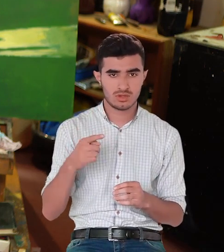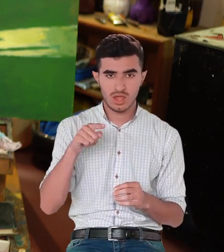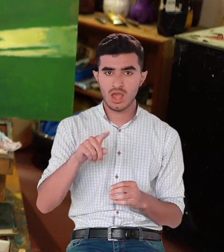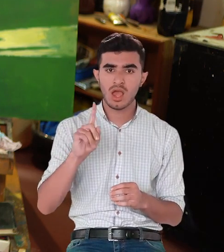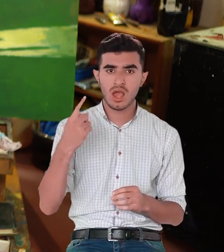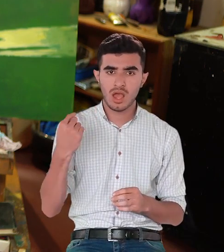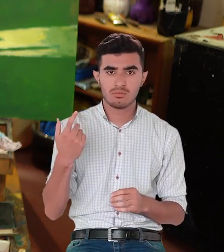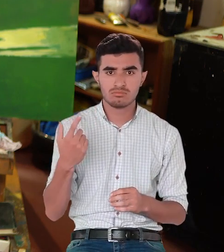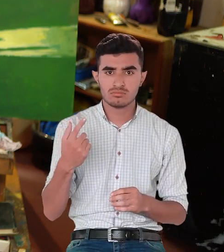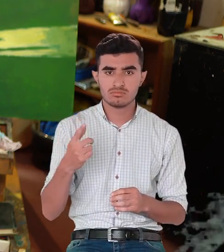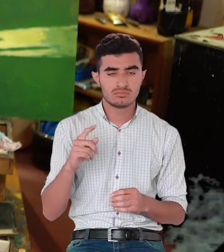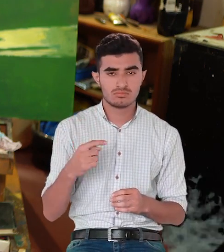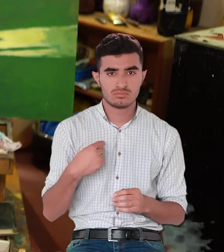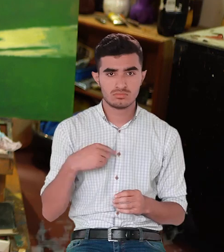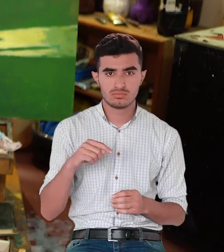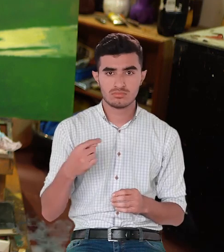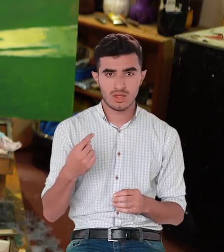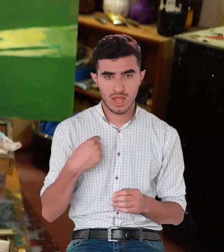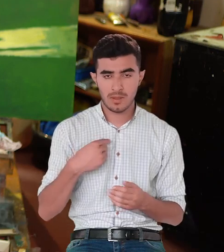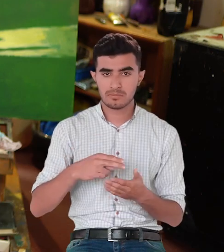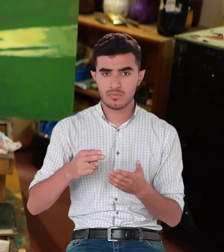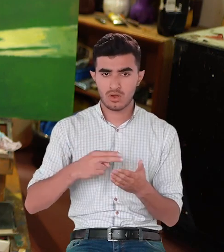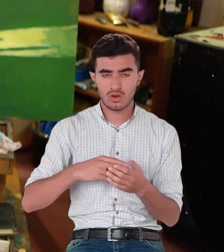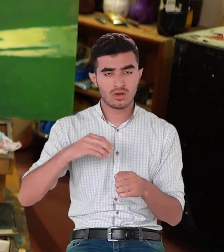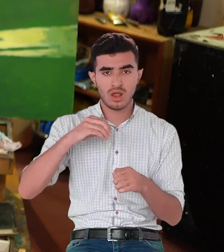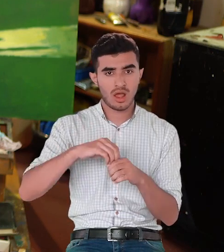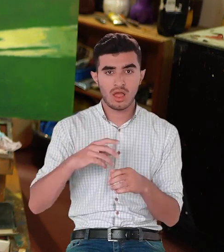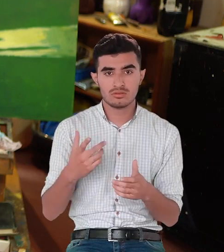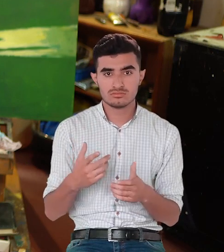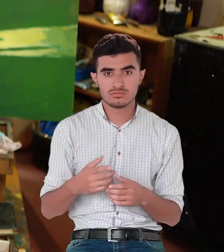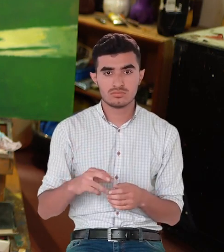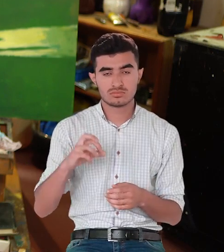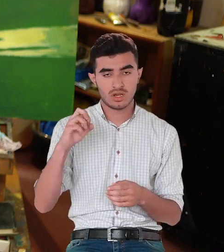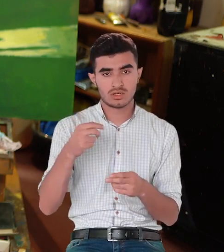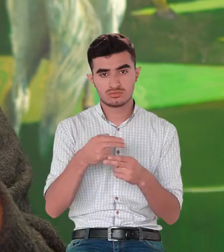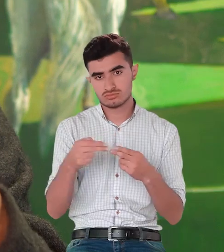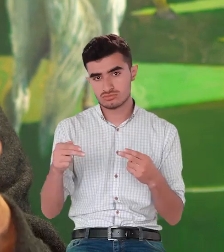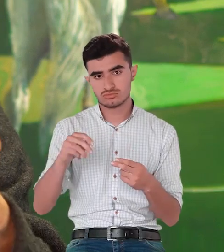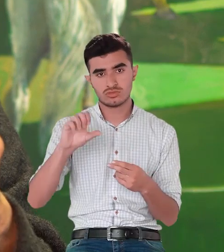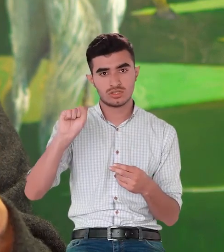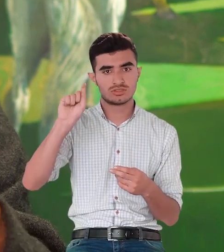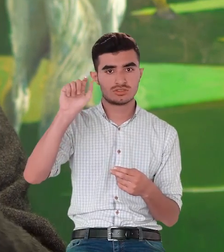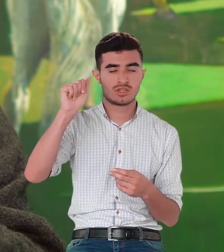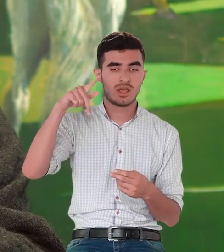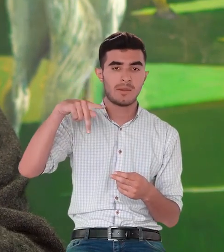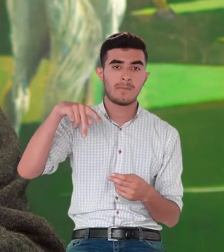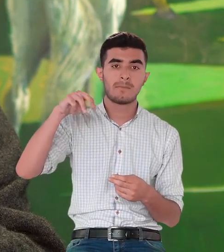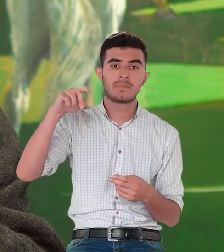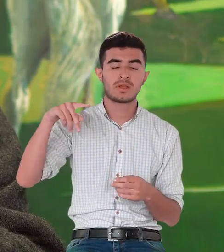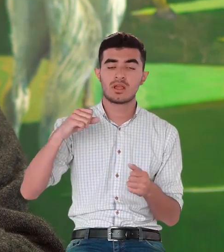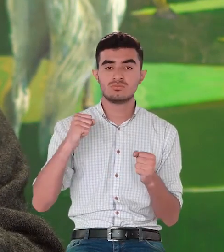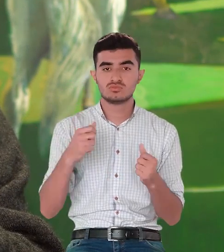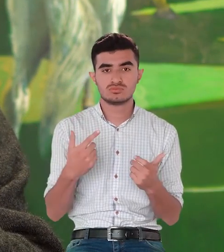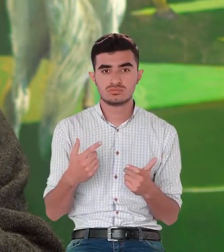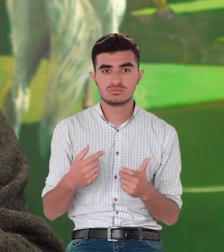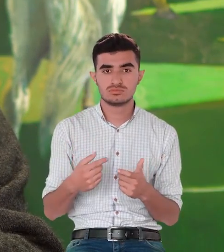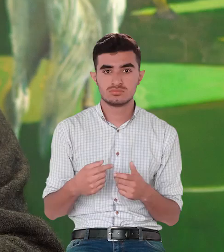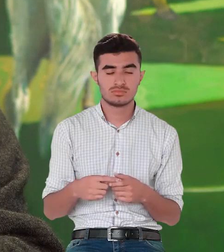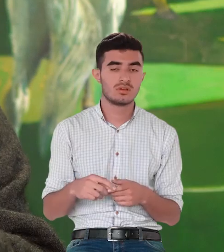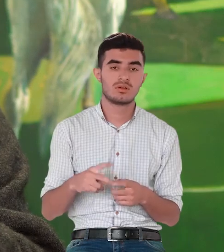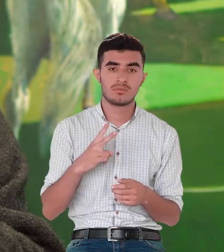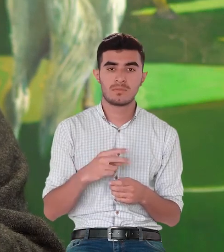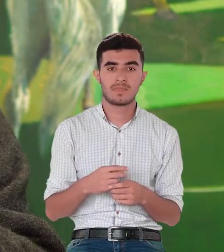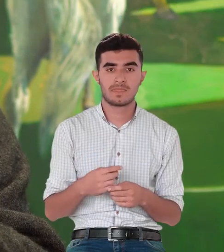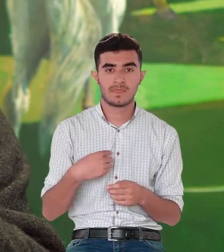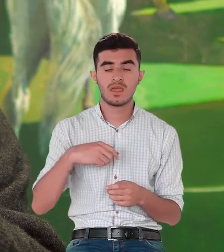کیا یہ 8 اسٹیمپ سے کیا بنے گا؟ تو اس کو 18 ہونے چاہیے. پھر انہوں نے کہا